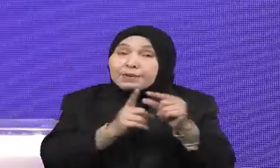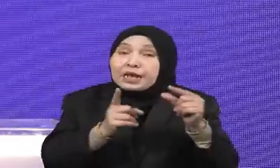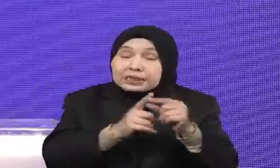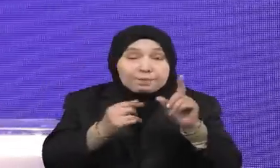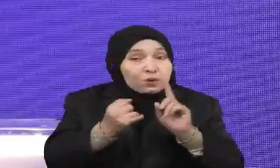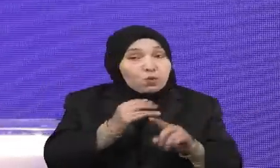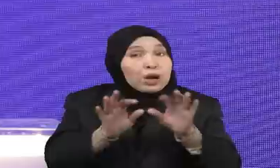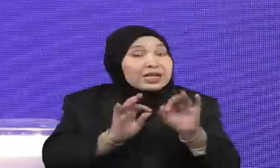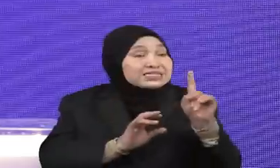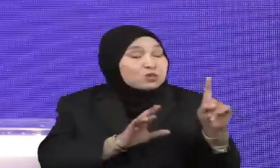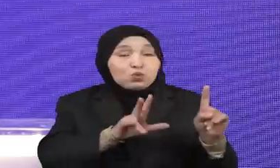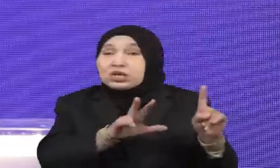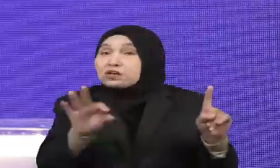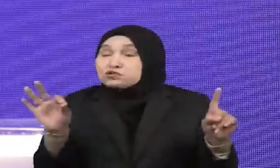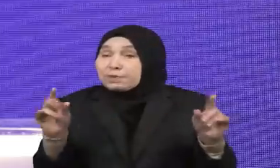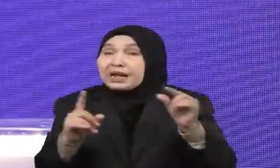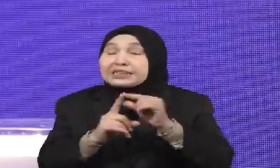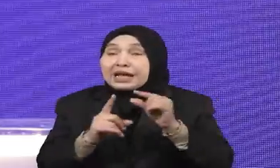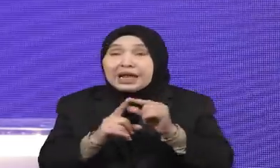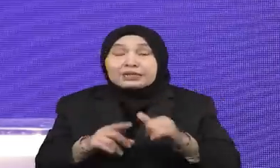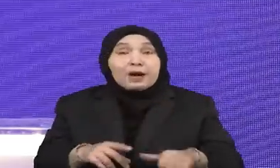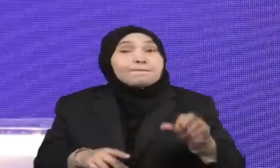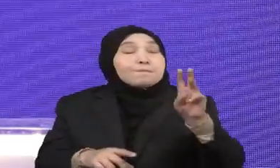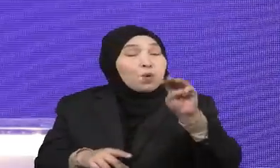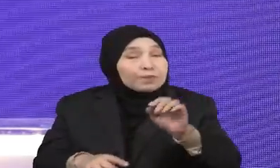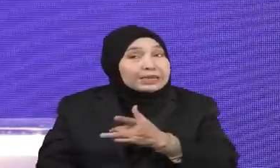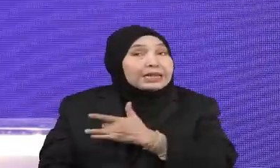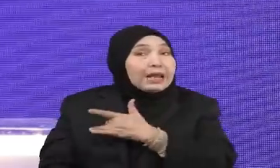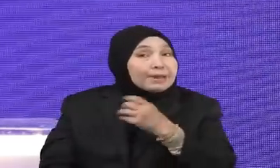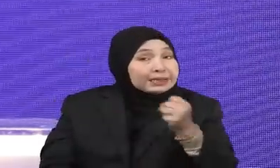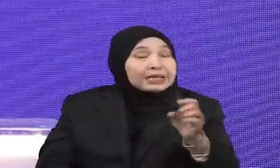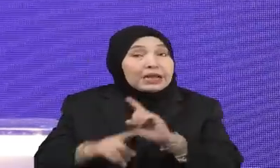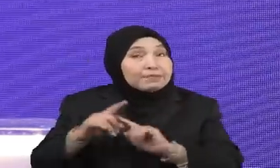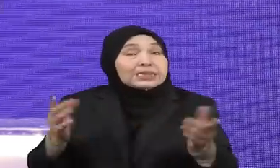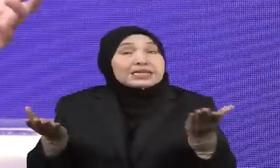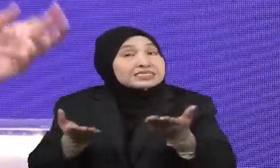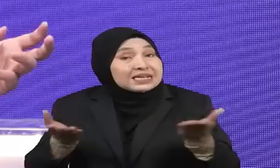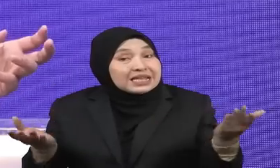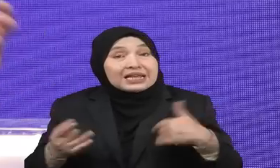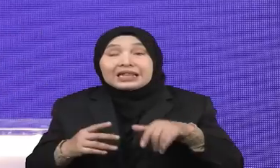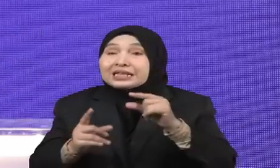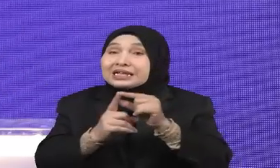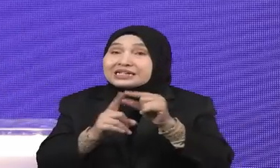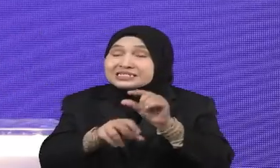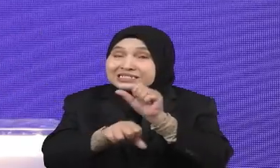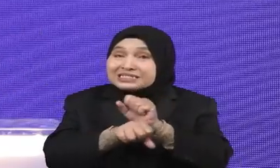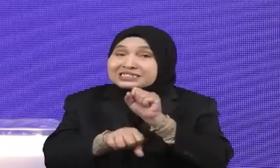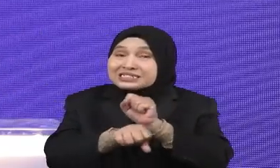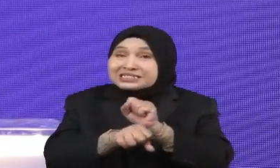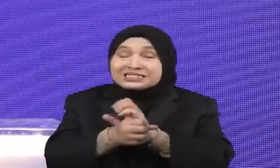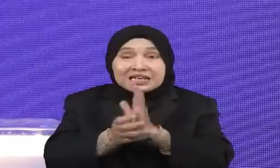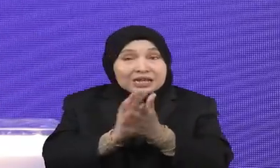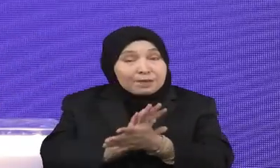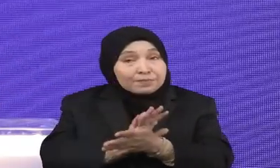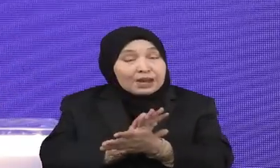pada ujung ayat 139 Allah menggunakan kata nama mukminin tetapi di sini Allah menggunakan kategori jurusannya Maksudnya apa